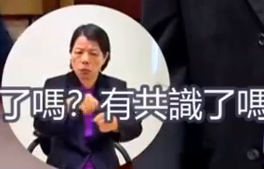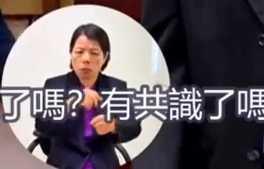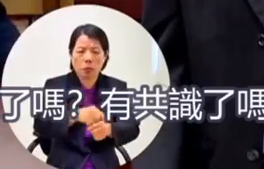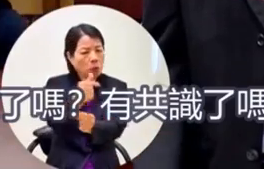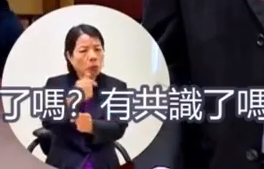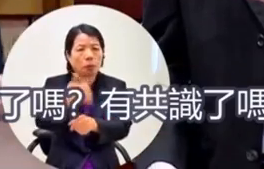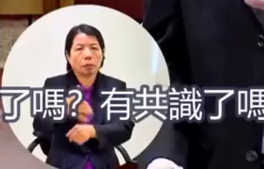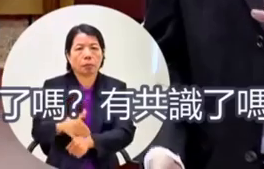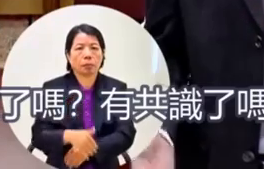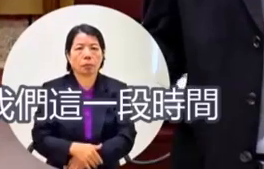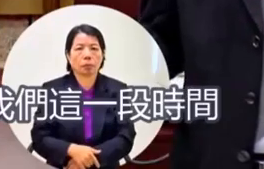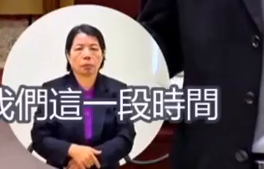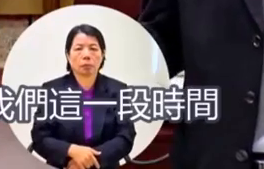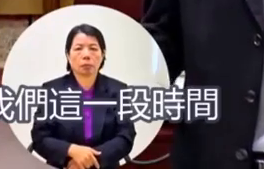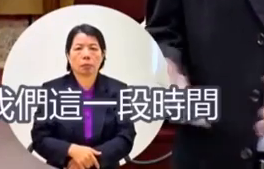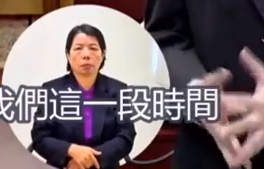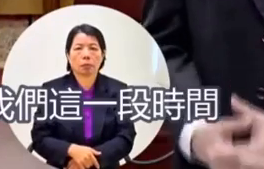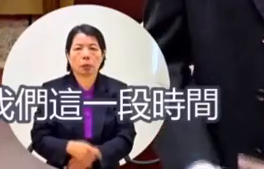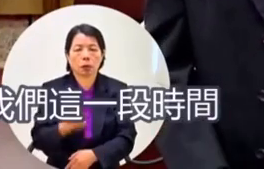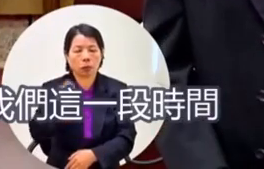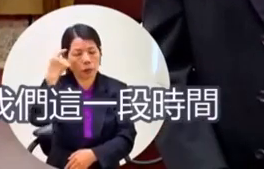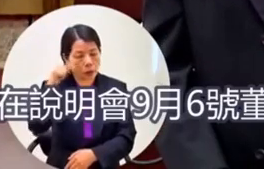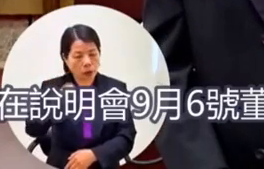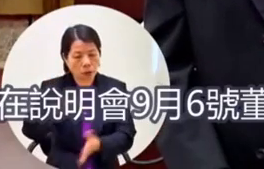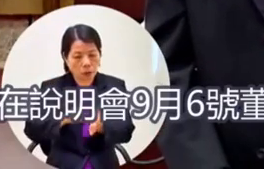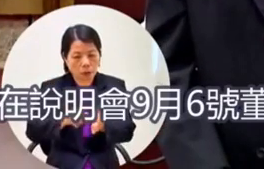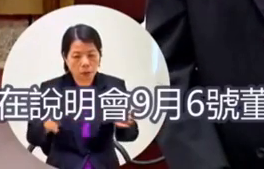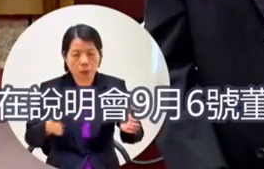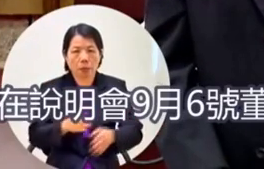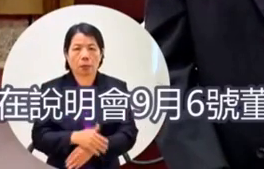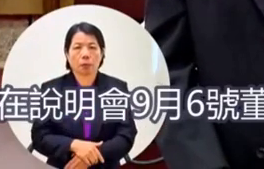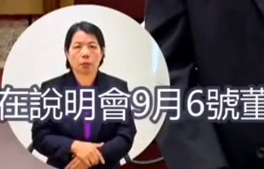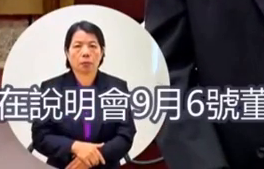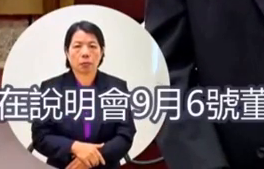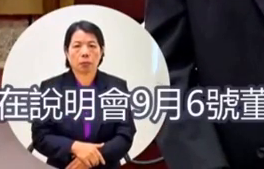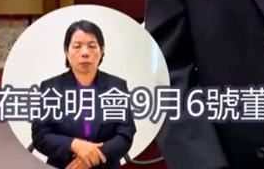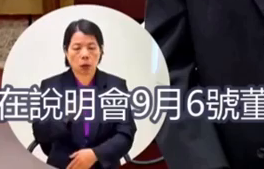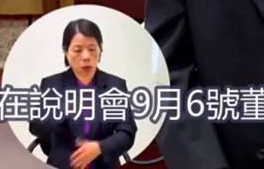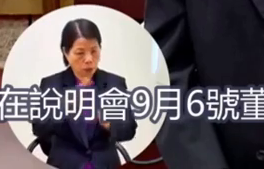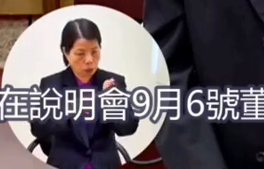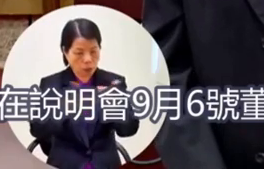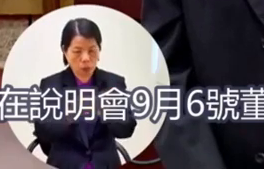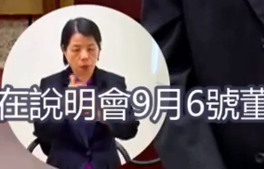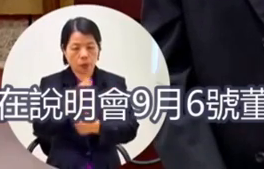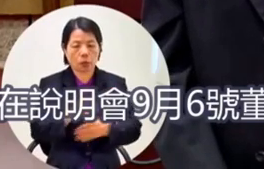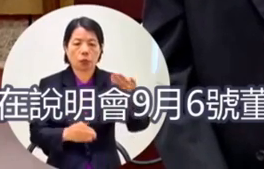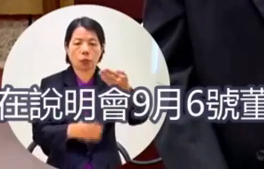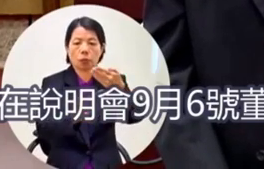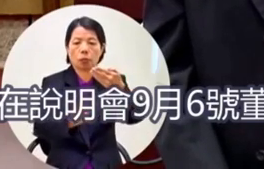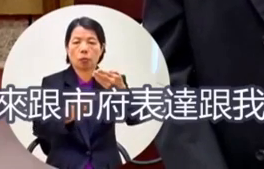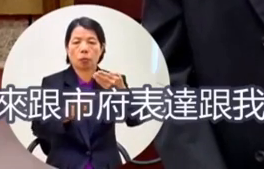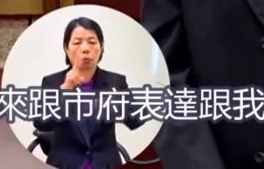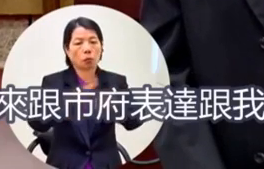我想 航港局同意了吗？你有共识了吗？ 我想我们这一段时间事实上是我在那天在说明会说的，9月6号董事